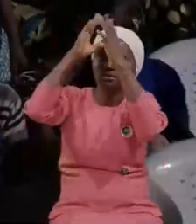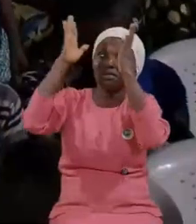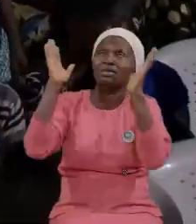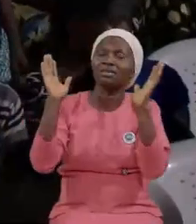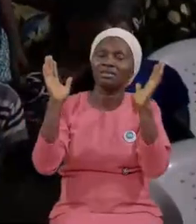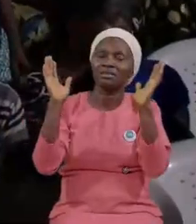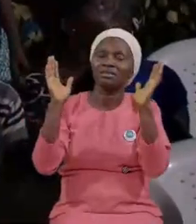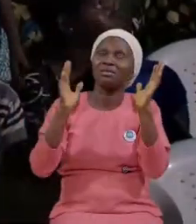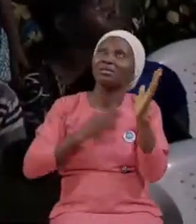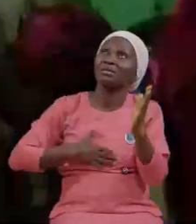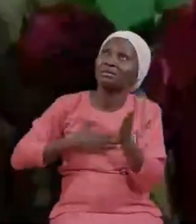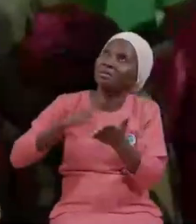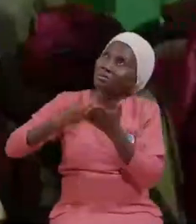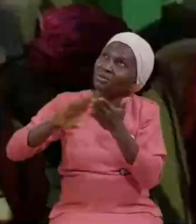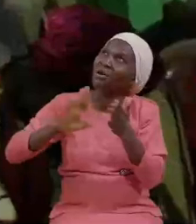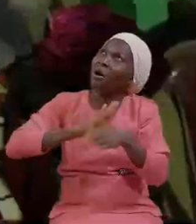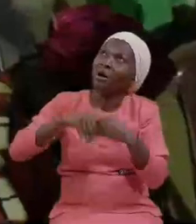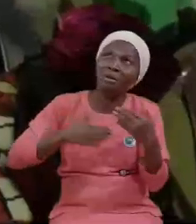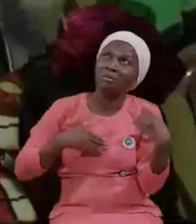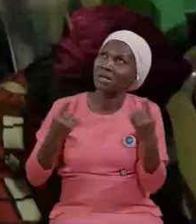Pardonne-moi tous mes péchés.